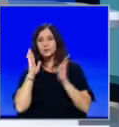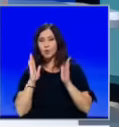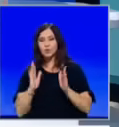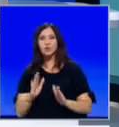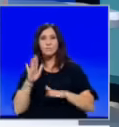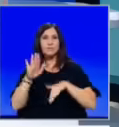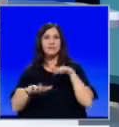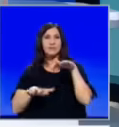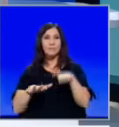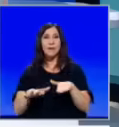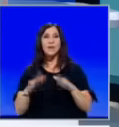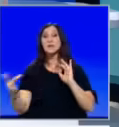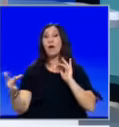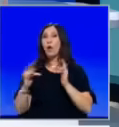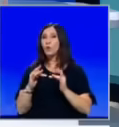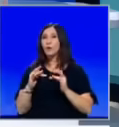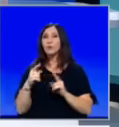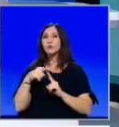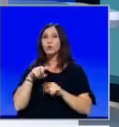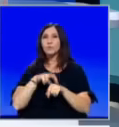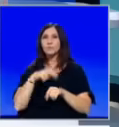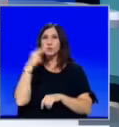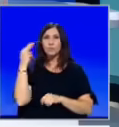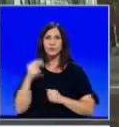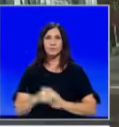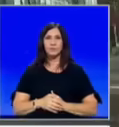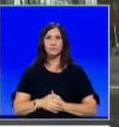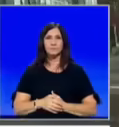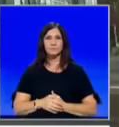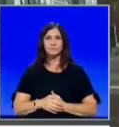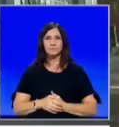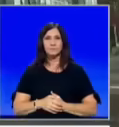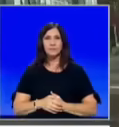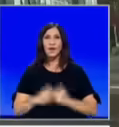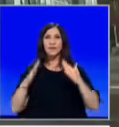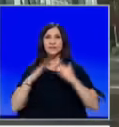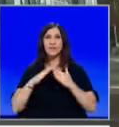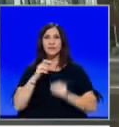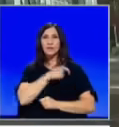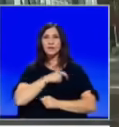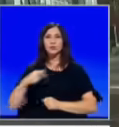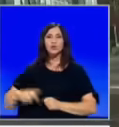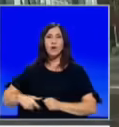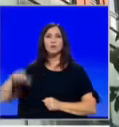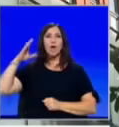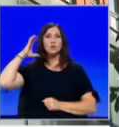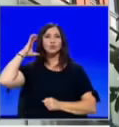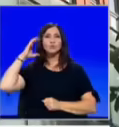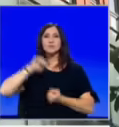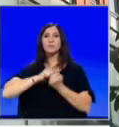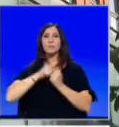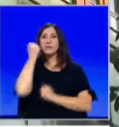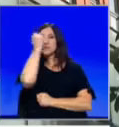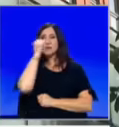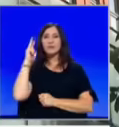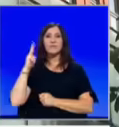ограничат престъпленията онлайн? Тоня Димитрова по темата. Сградата на Националната служба за борба с измамите